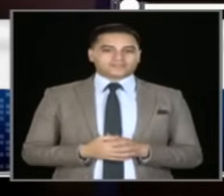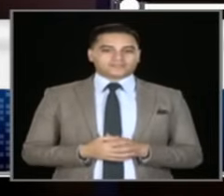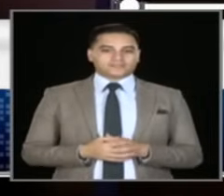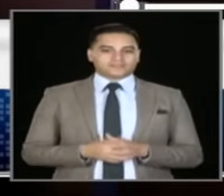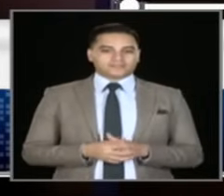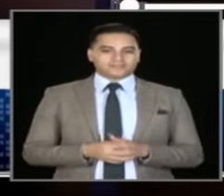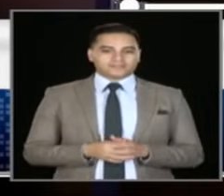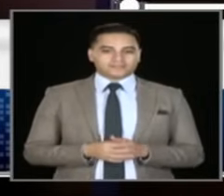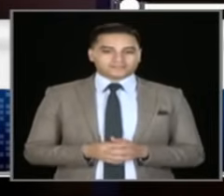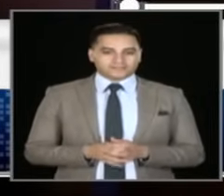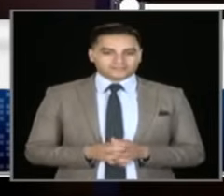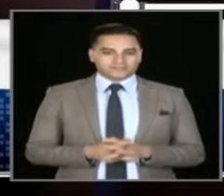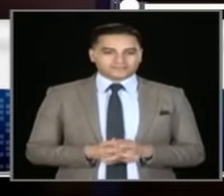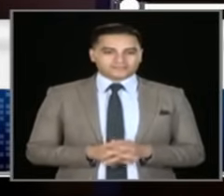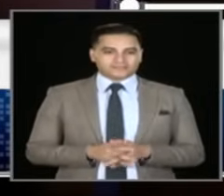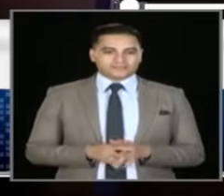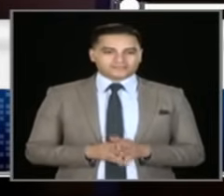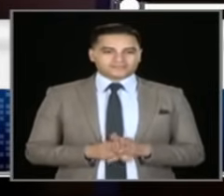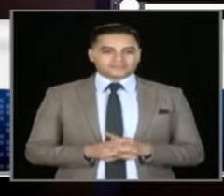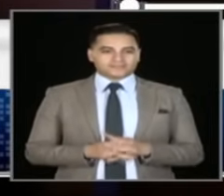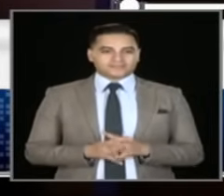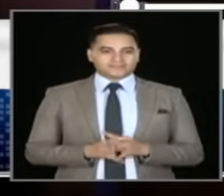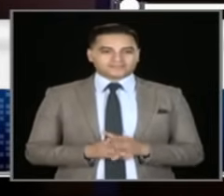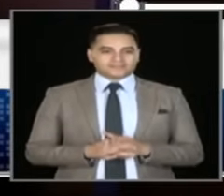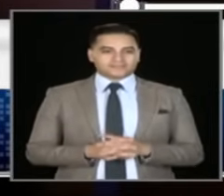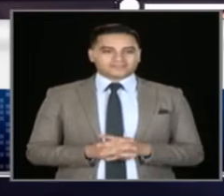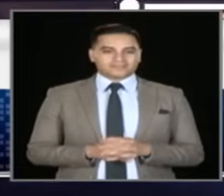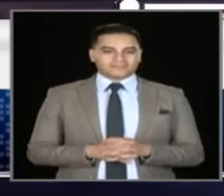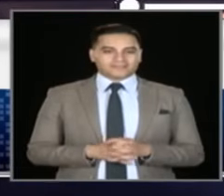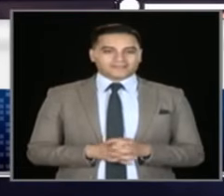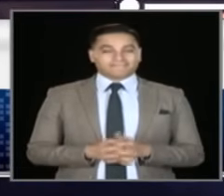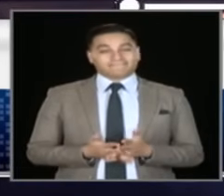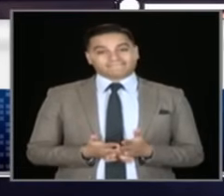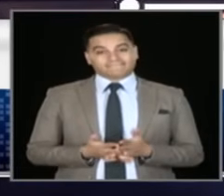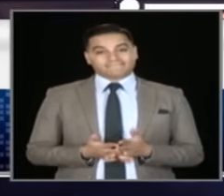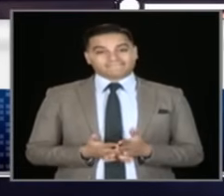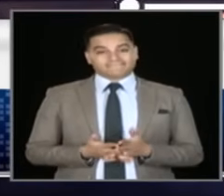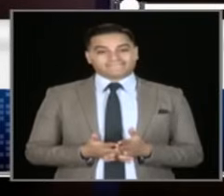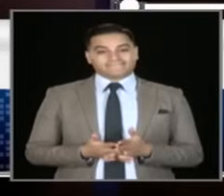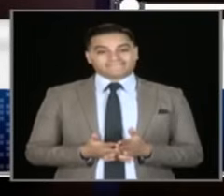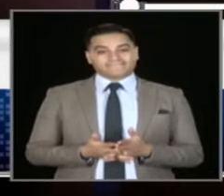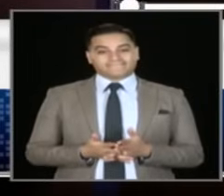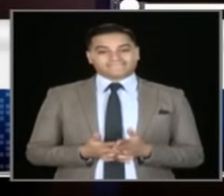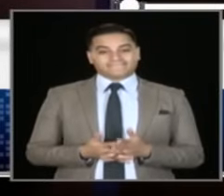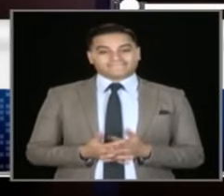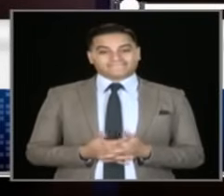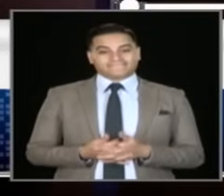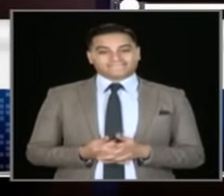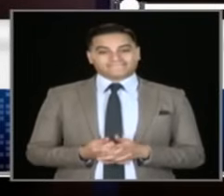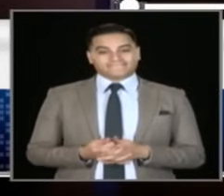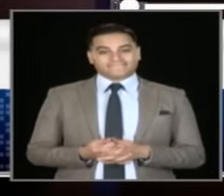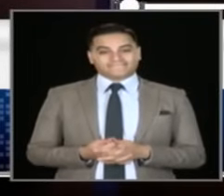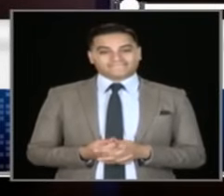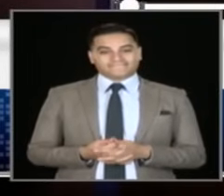هانز مارسيل، إريش هارتمان، جوستاف وايت هيد. الوحيد اللي بيبدأ باسم لعيب